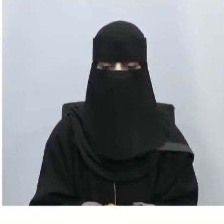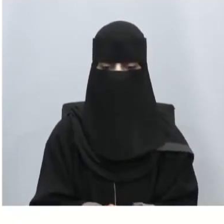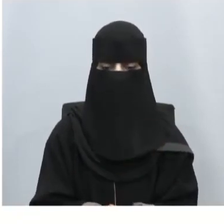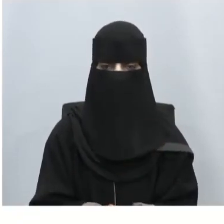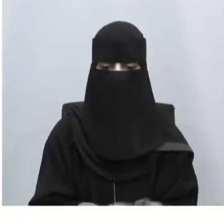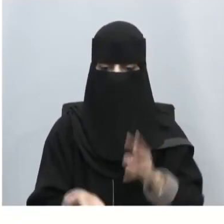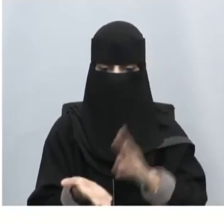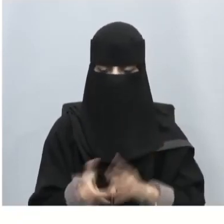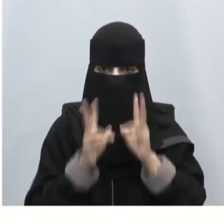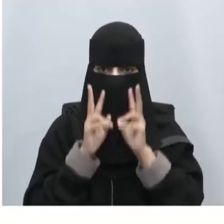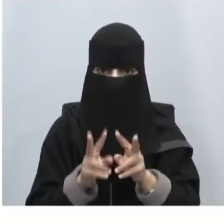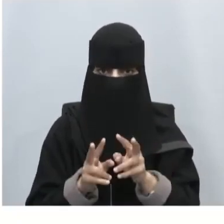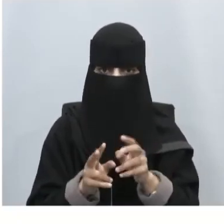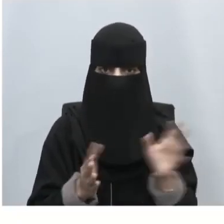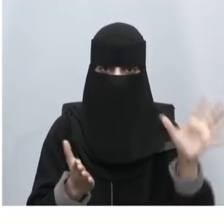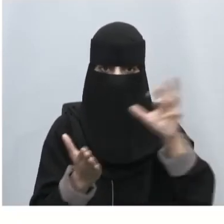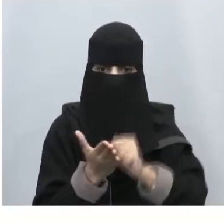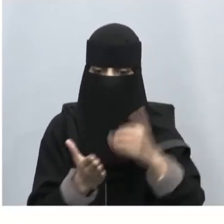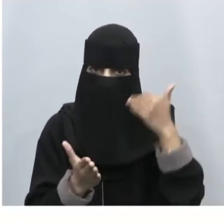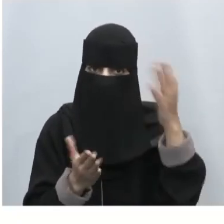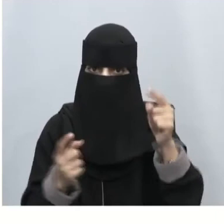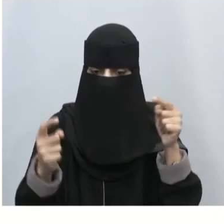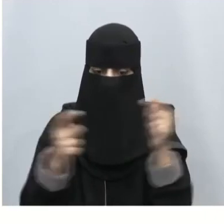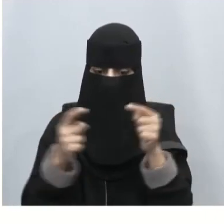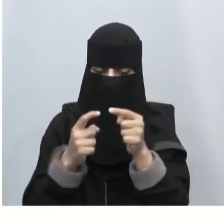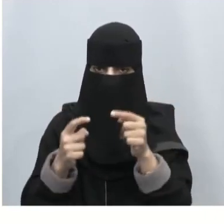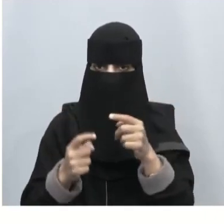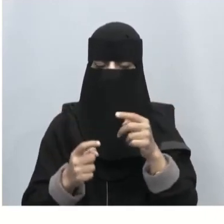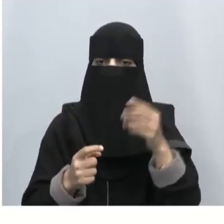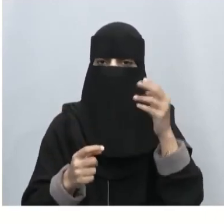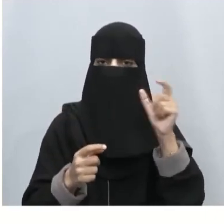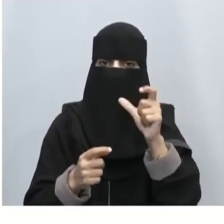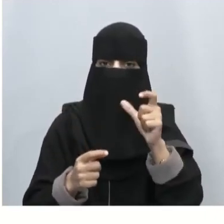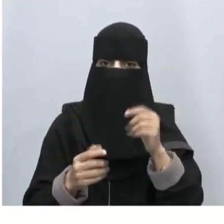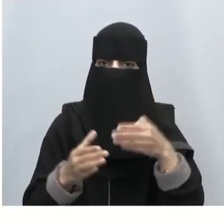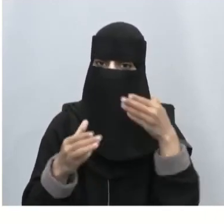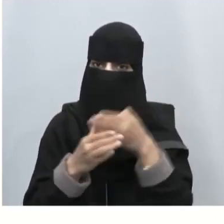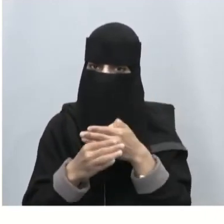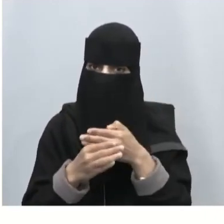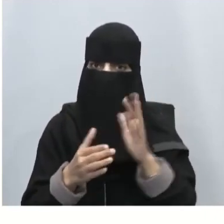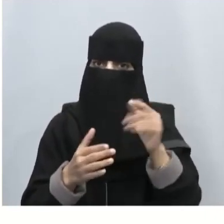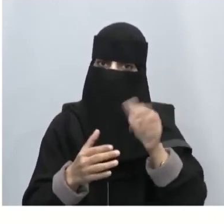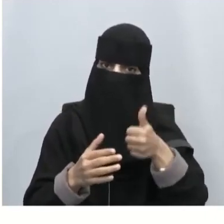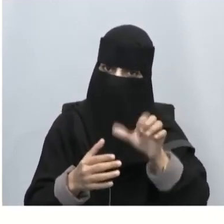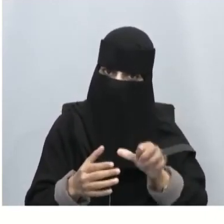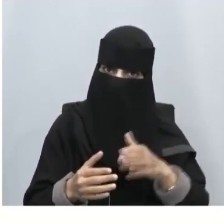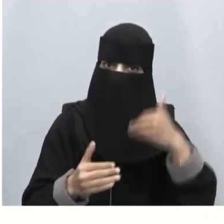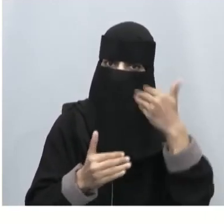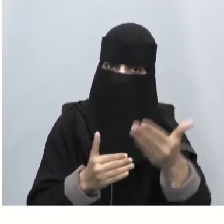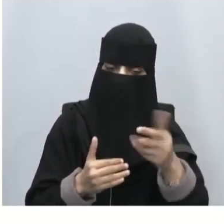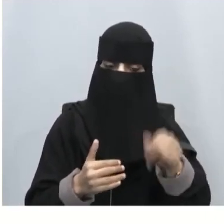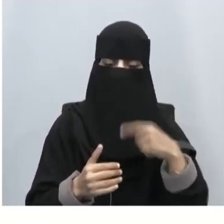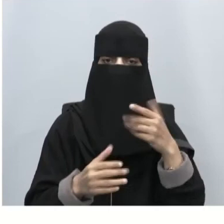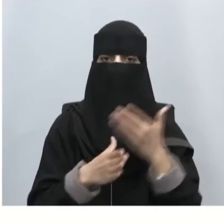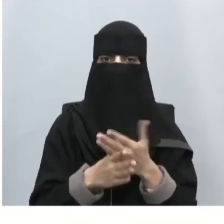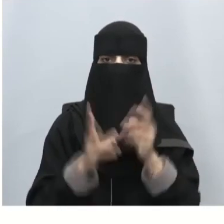اثار ذلك طمع اعداء المسلمين فيهم سواء من الداخل ام من الخارج ولعلنا تحدثنا